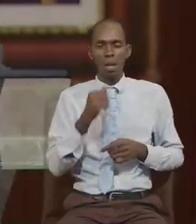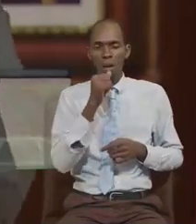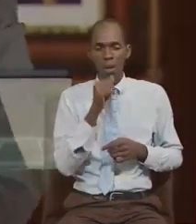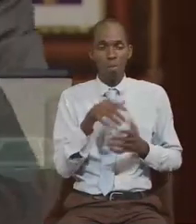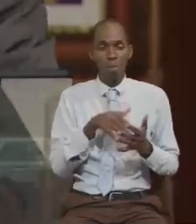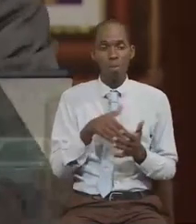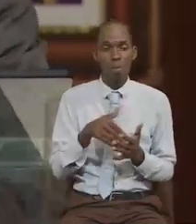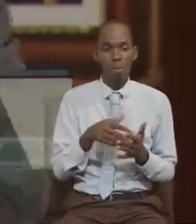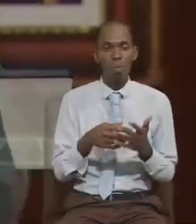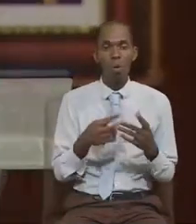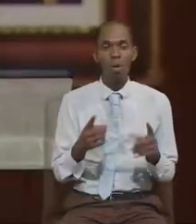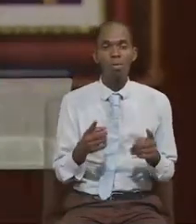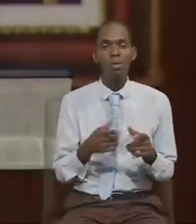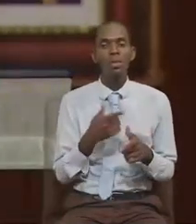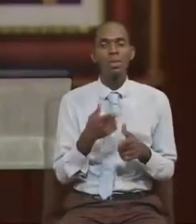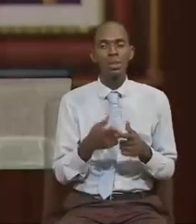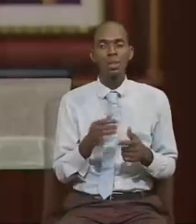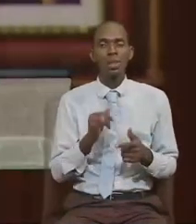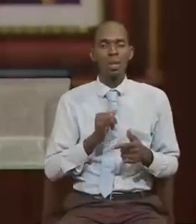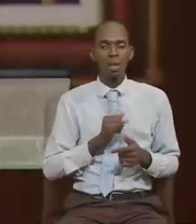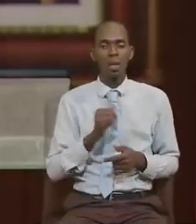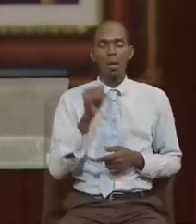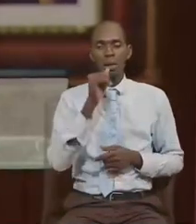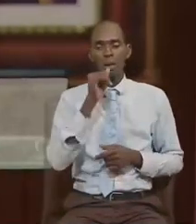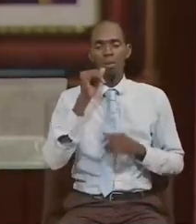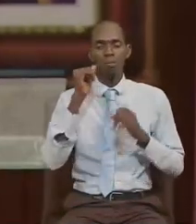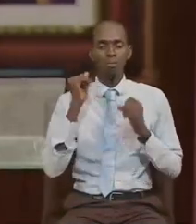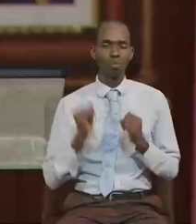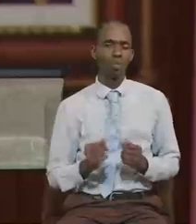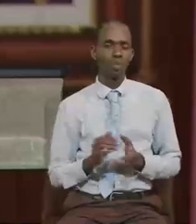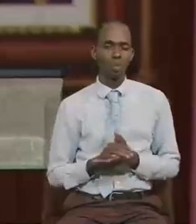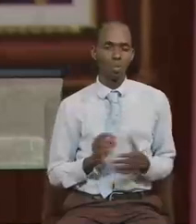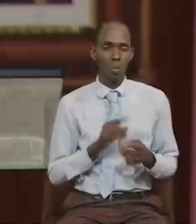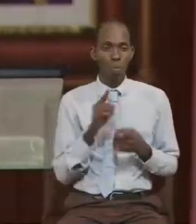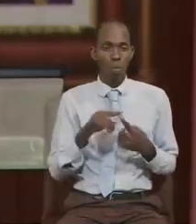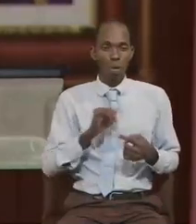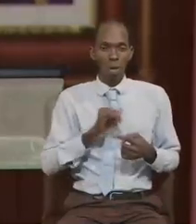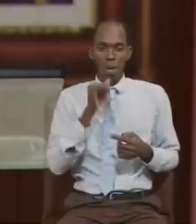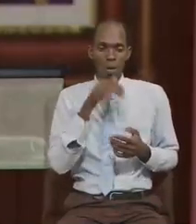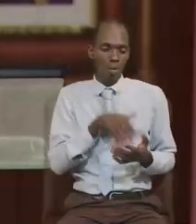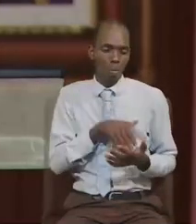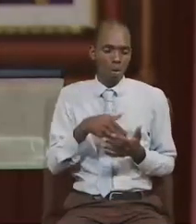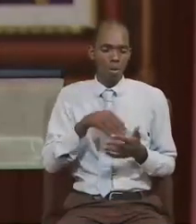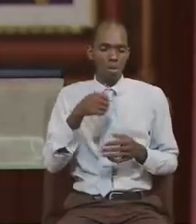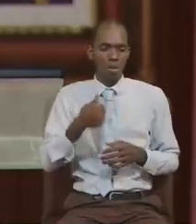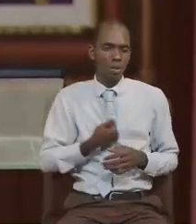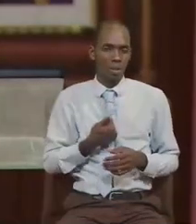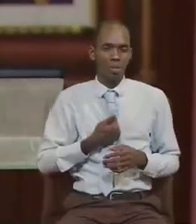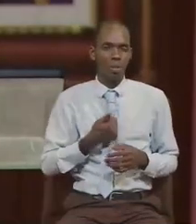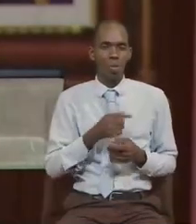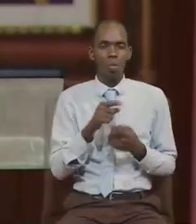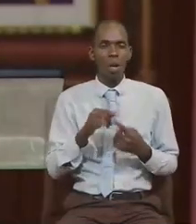que je serai fort. Quand je suis faible en moi, quand je suis